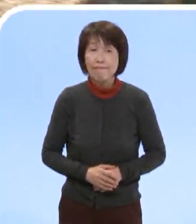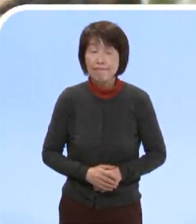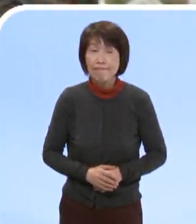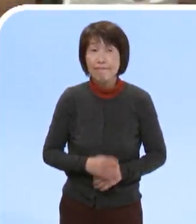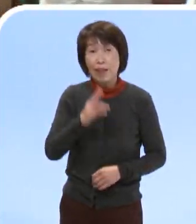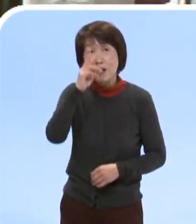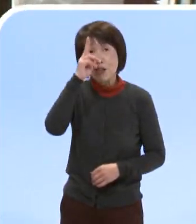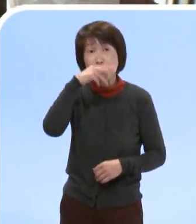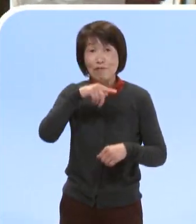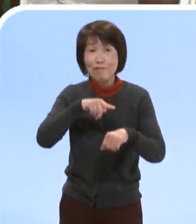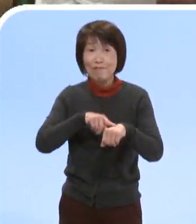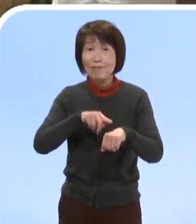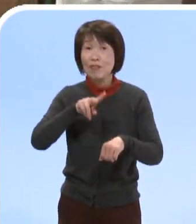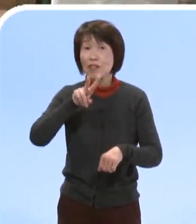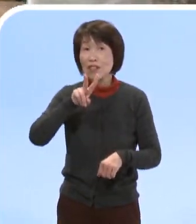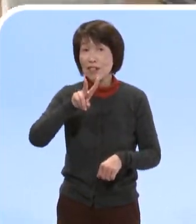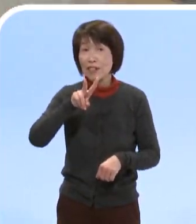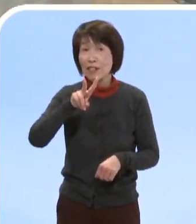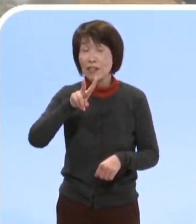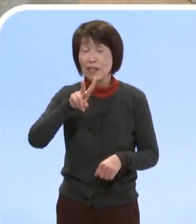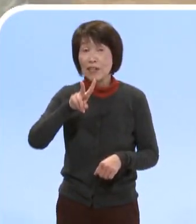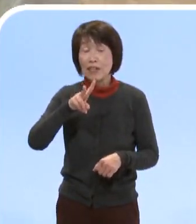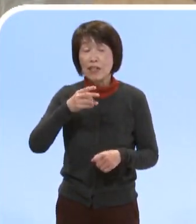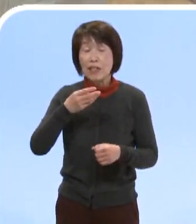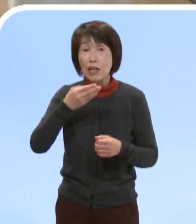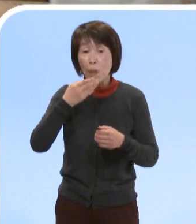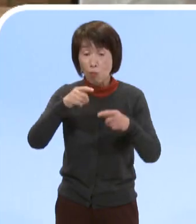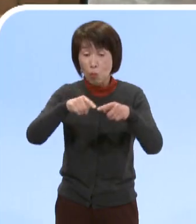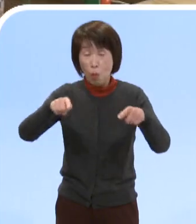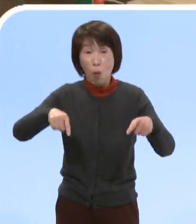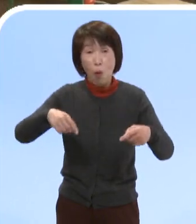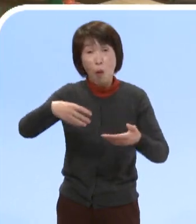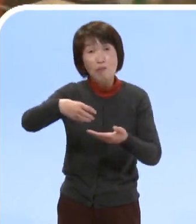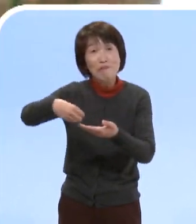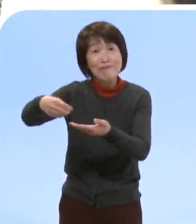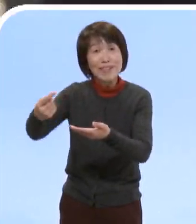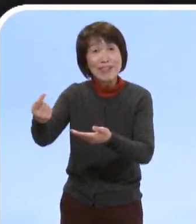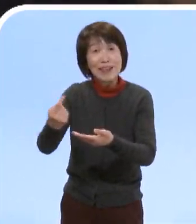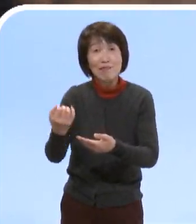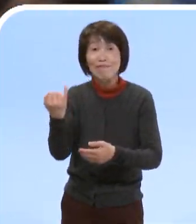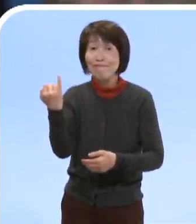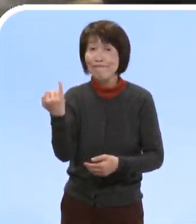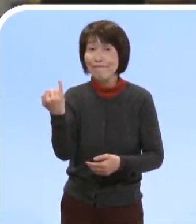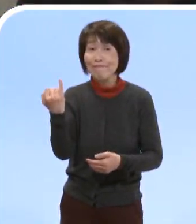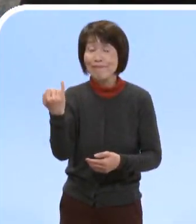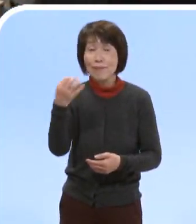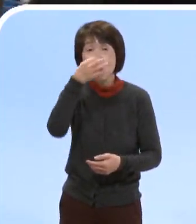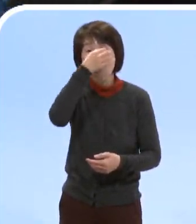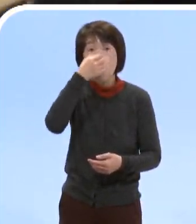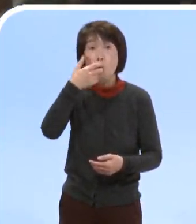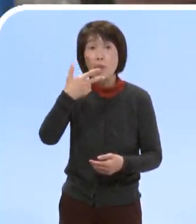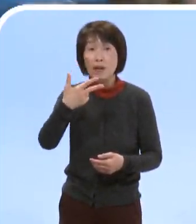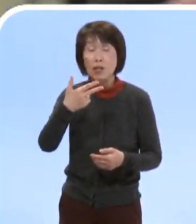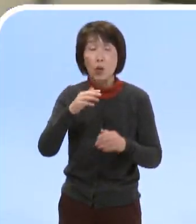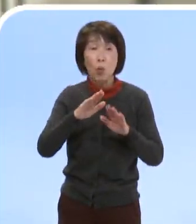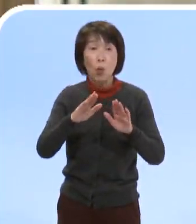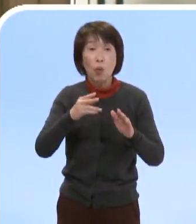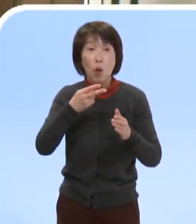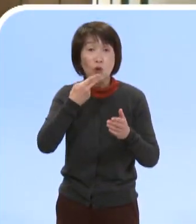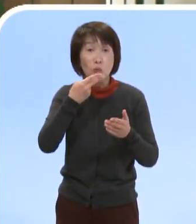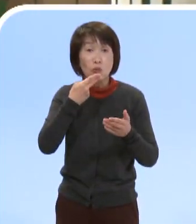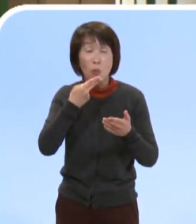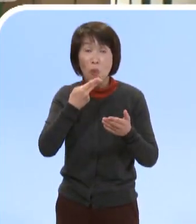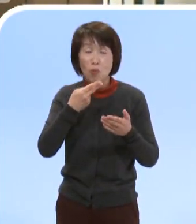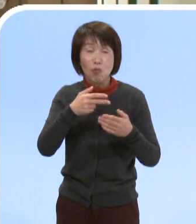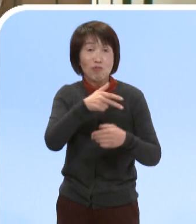午後2時、食品を引き取りに来たのは神戸市にある子ども食堂のスタッフ。こちら